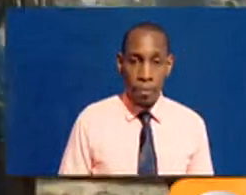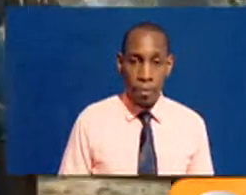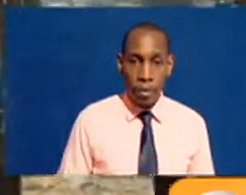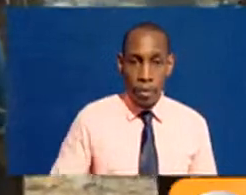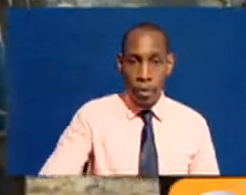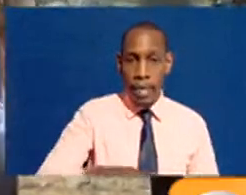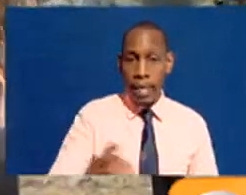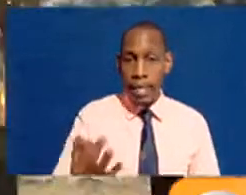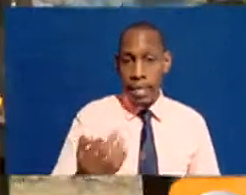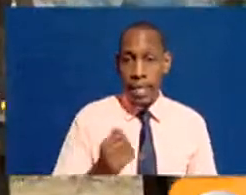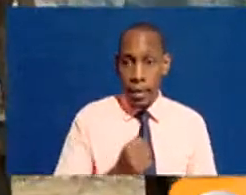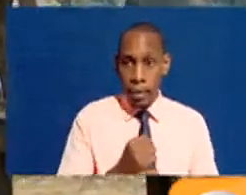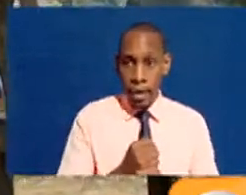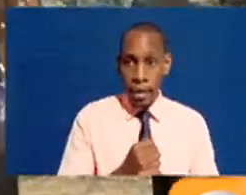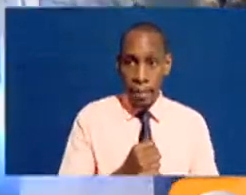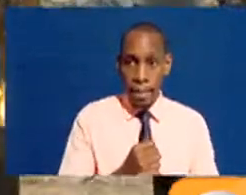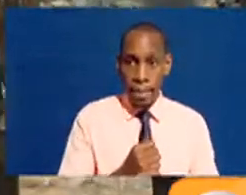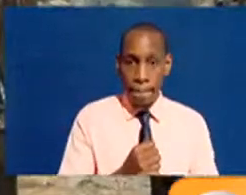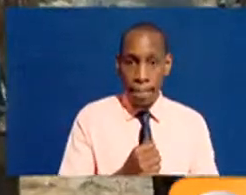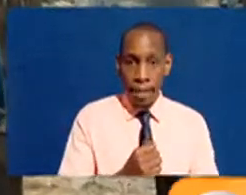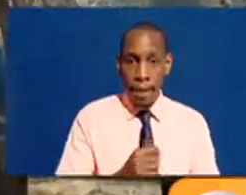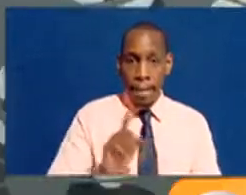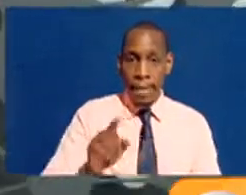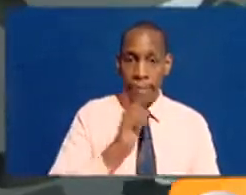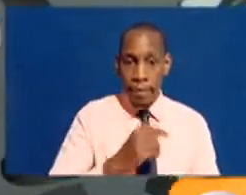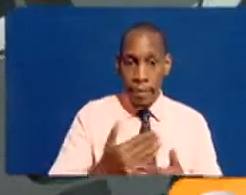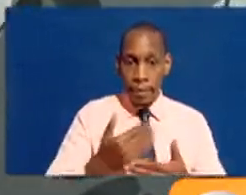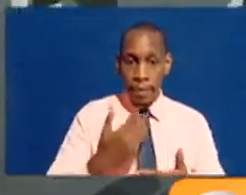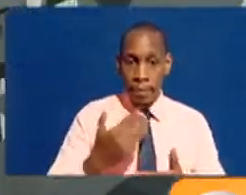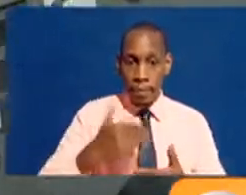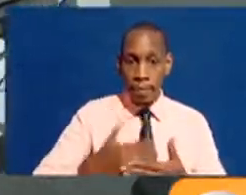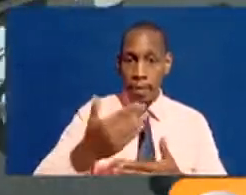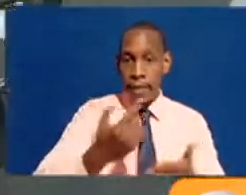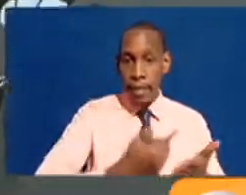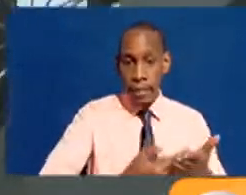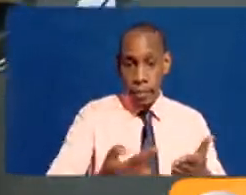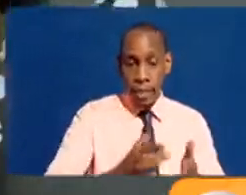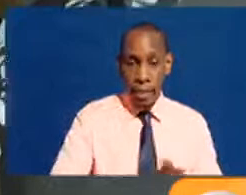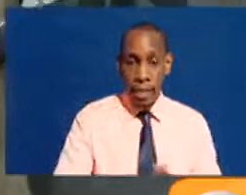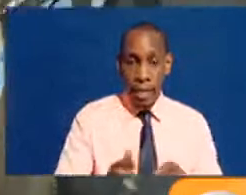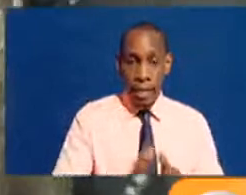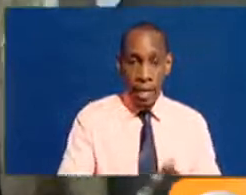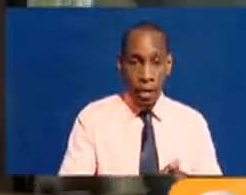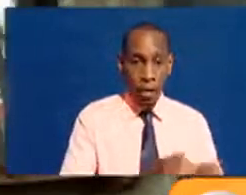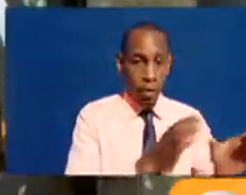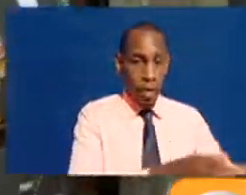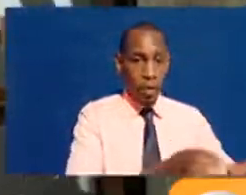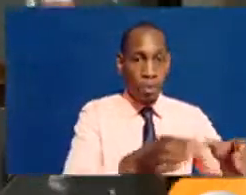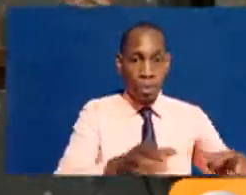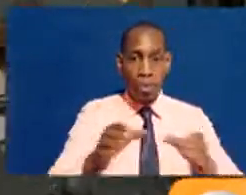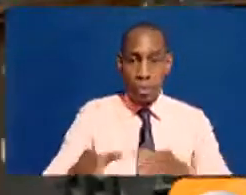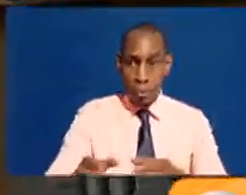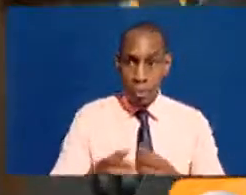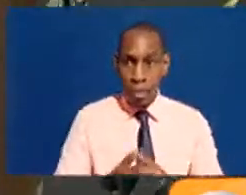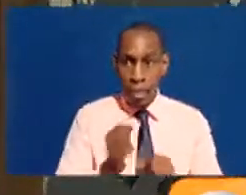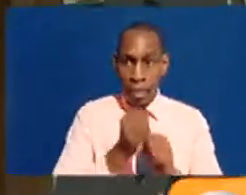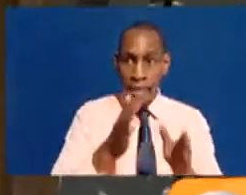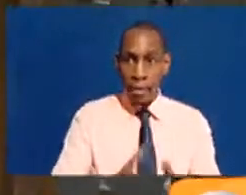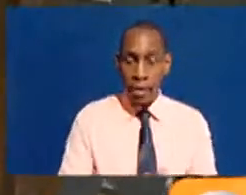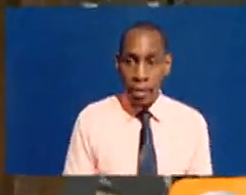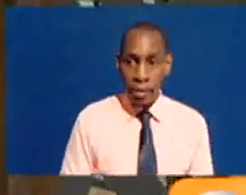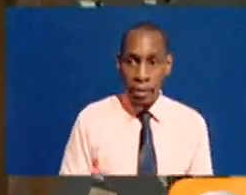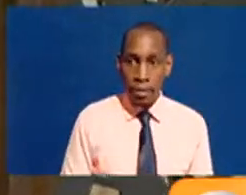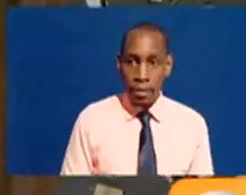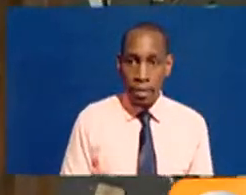site 3 zile zinafaa kuisha by next week. So nimewagawanya wote alafu na watu wa mkono.